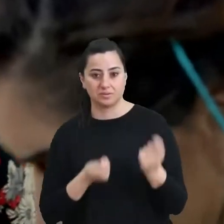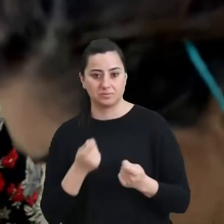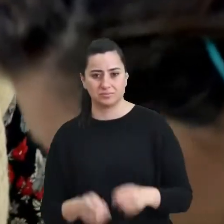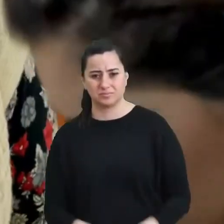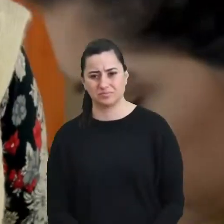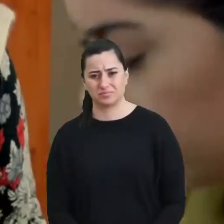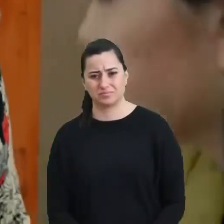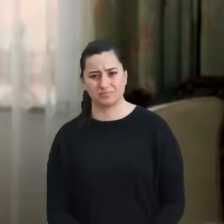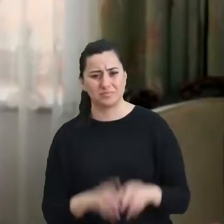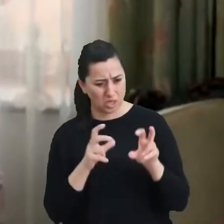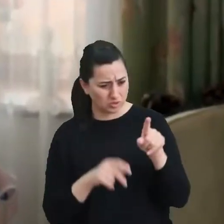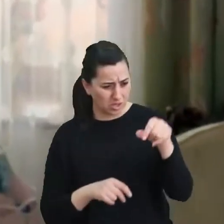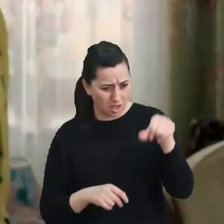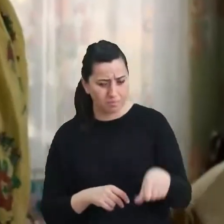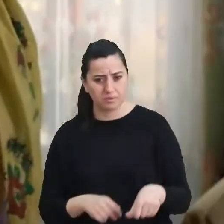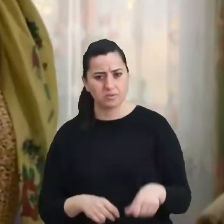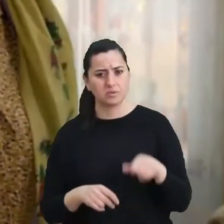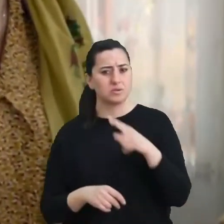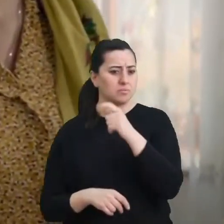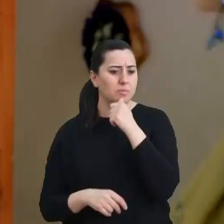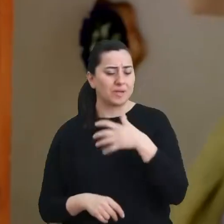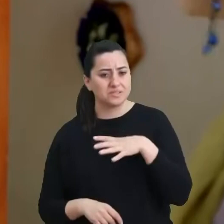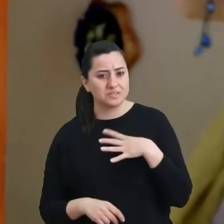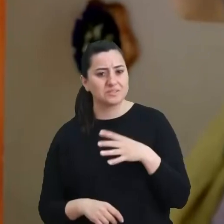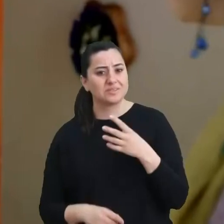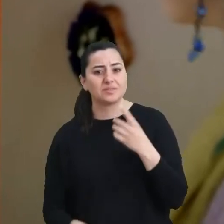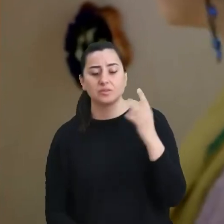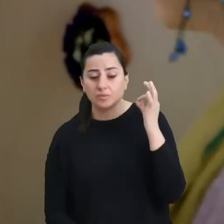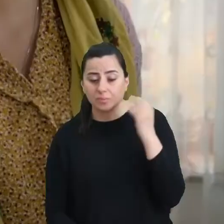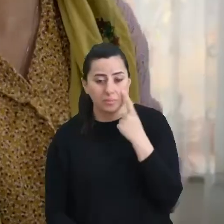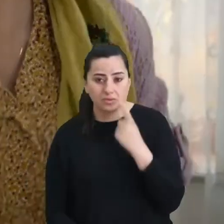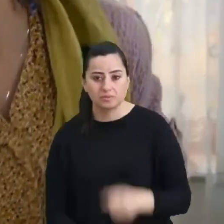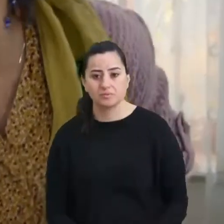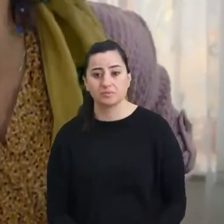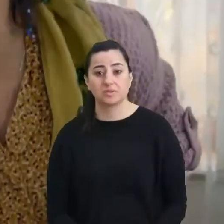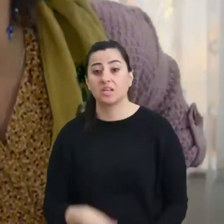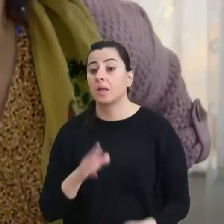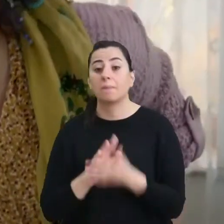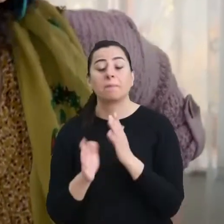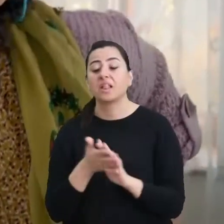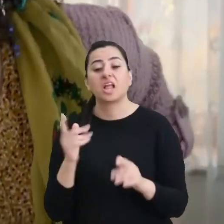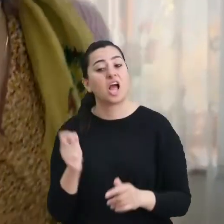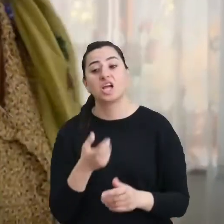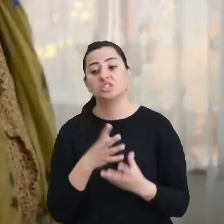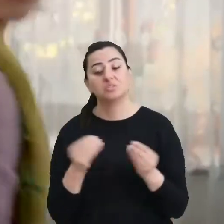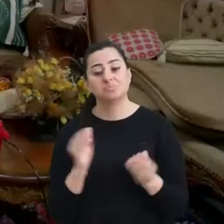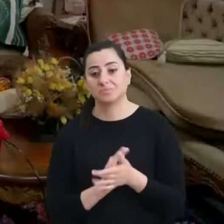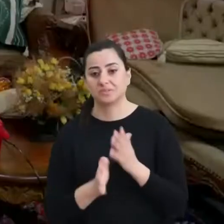Radyoya baktı. Radyoyu sen mi kapattın kız? Baban istek isteyeceğim. Dinleyin, kaçırmayın diyordu. Çıktı bile anne,